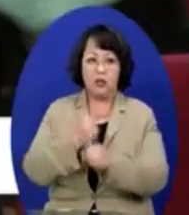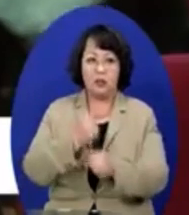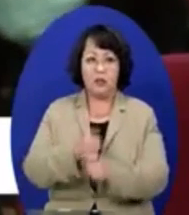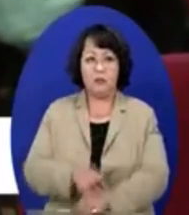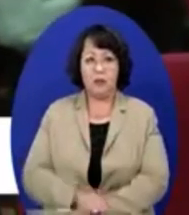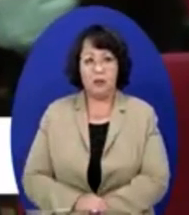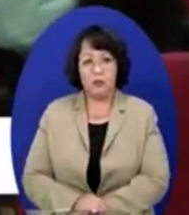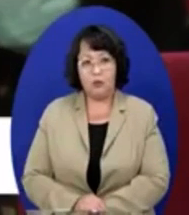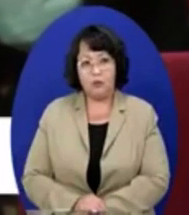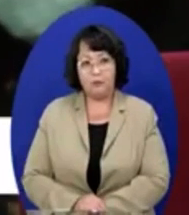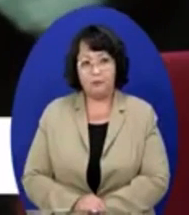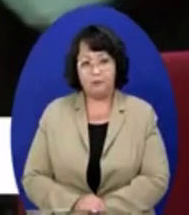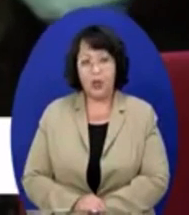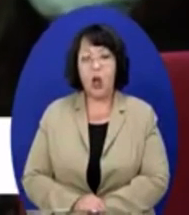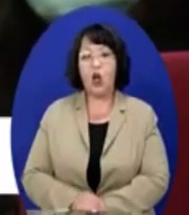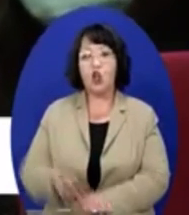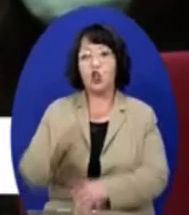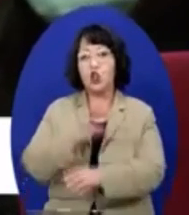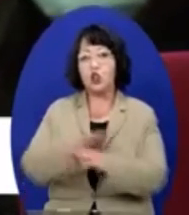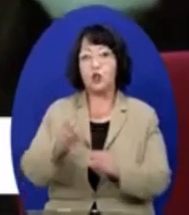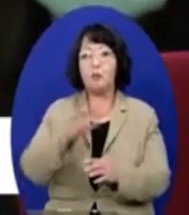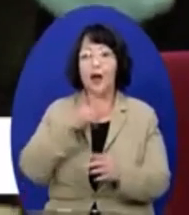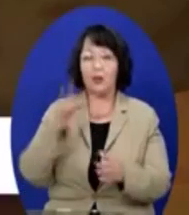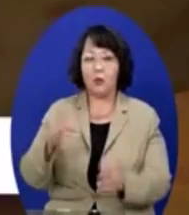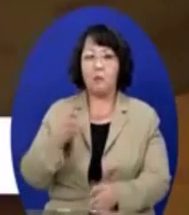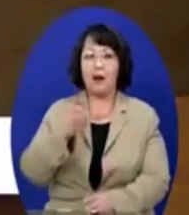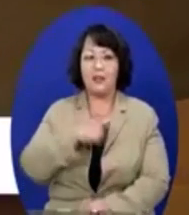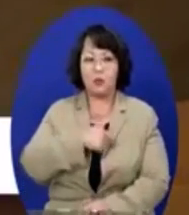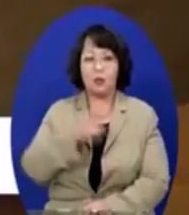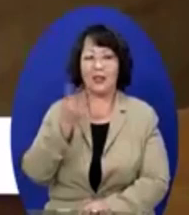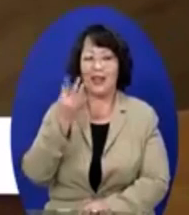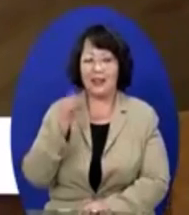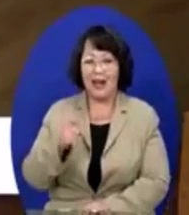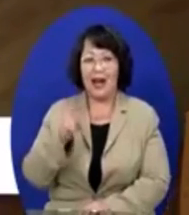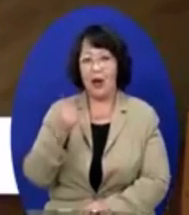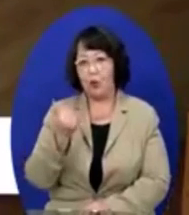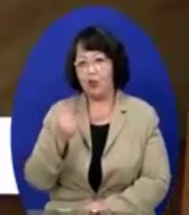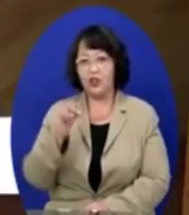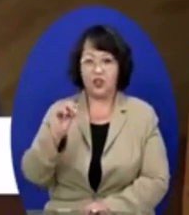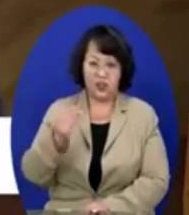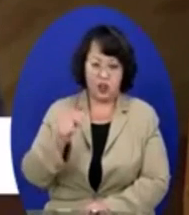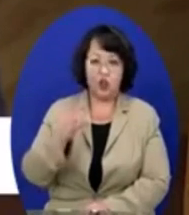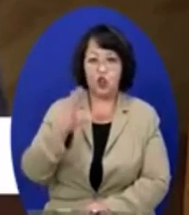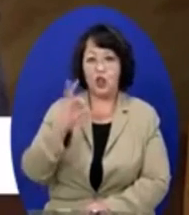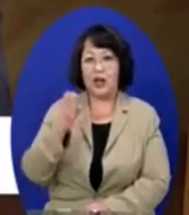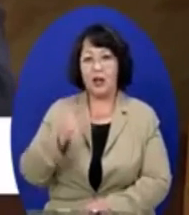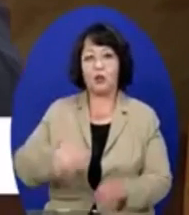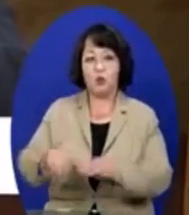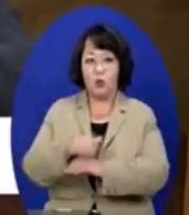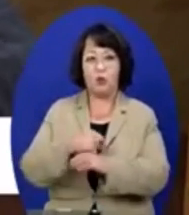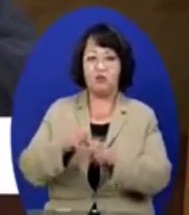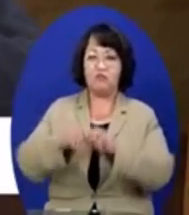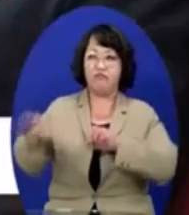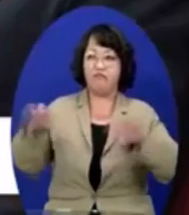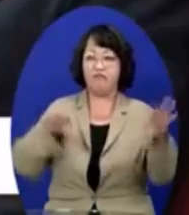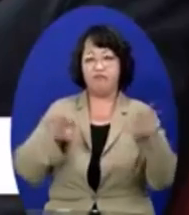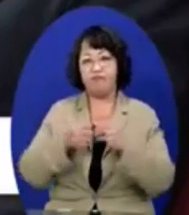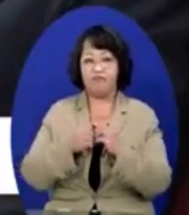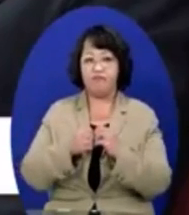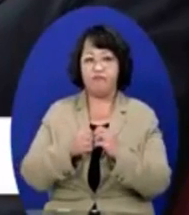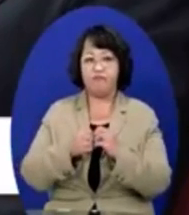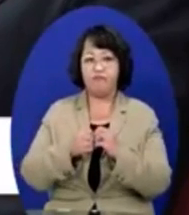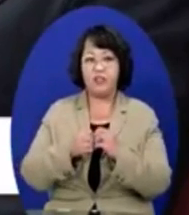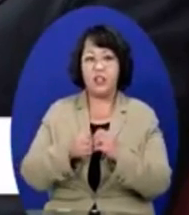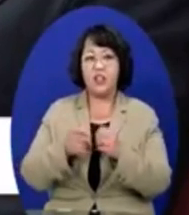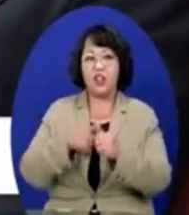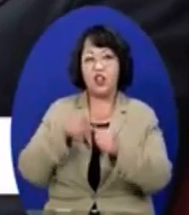юм. Төсөл Багнуур, Баянзүрх, Налайх, Ханул, Чингэлтэй, Сонгон хайрханд дүүргүүдэд хэрэгжиж байна. Нийгмийн